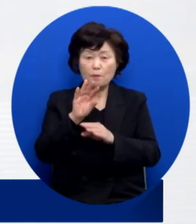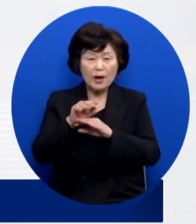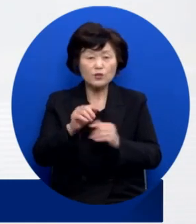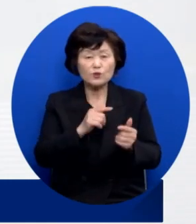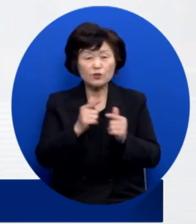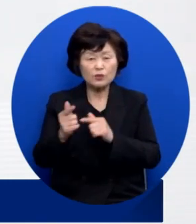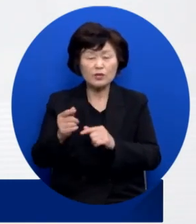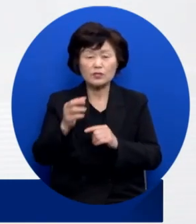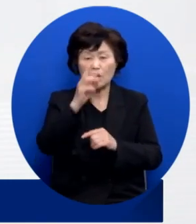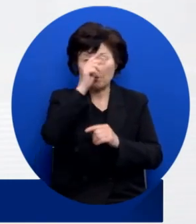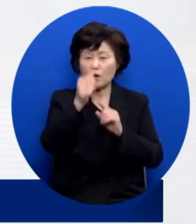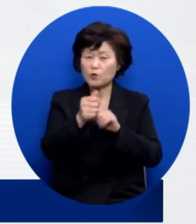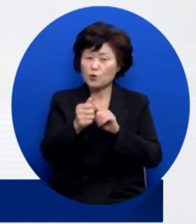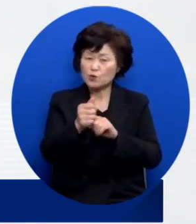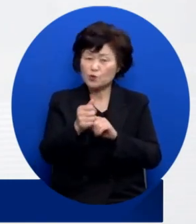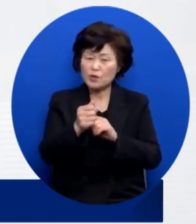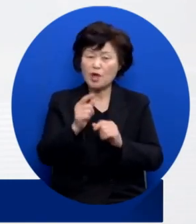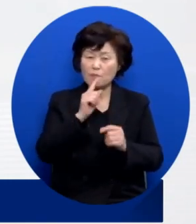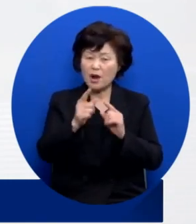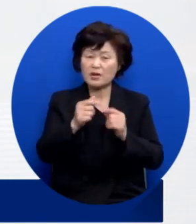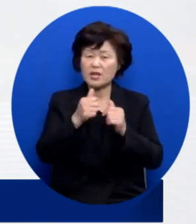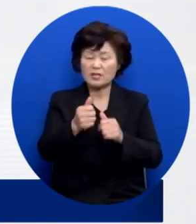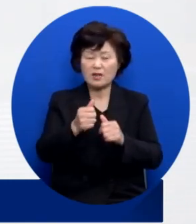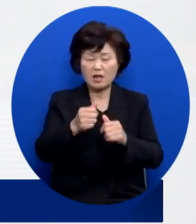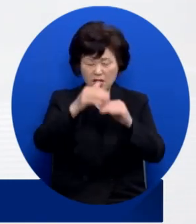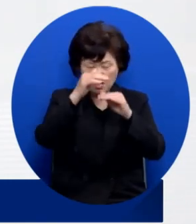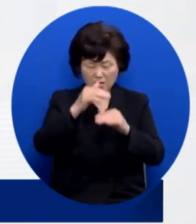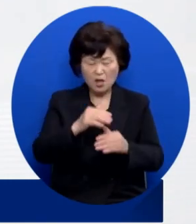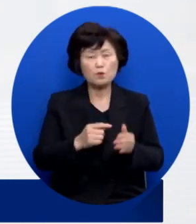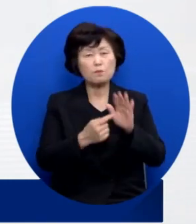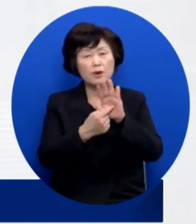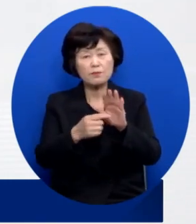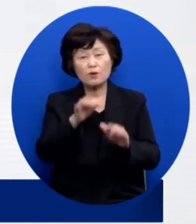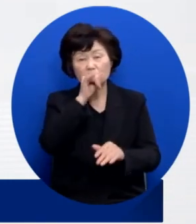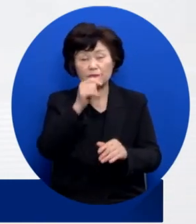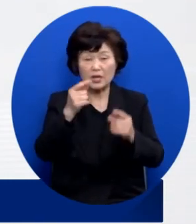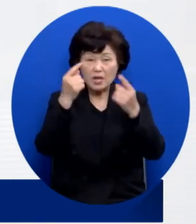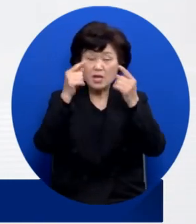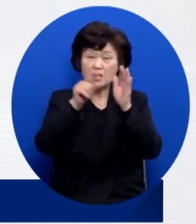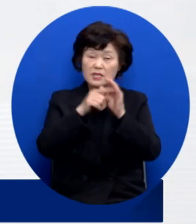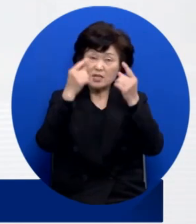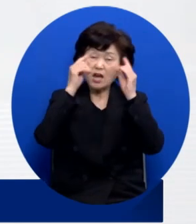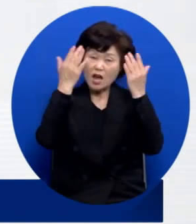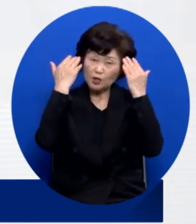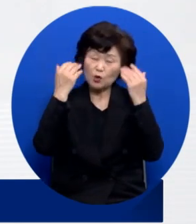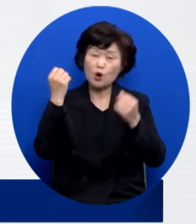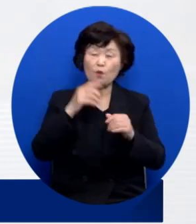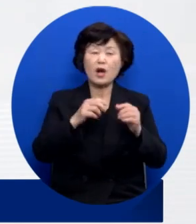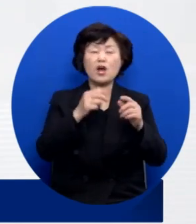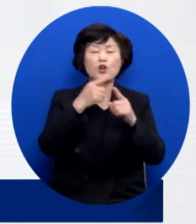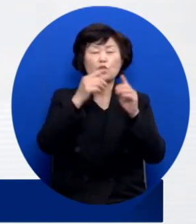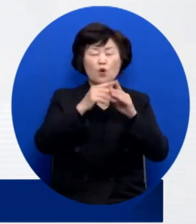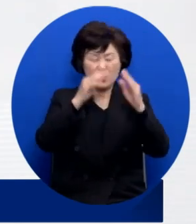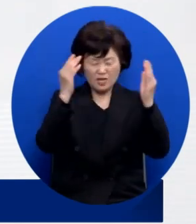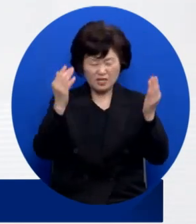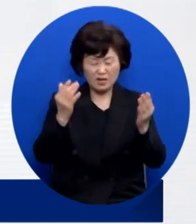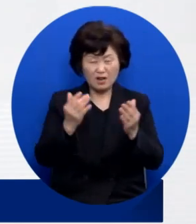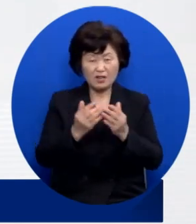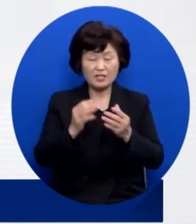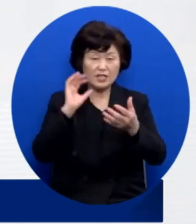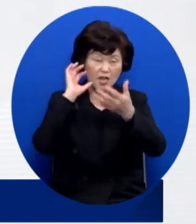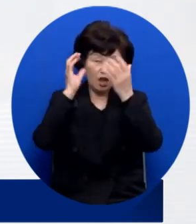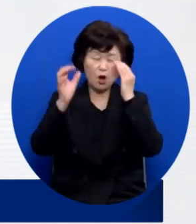따라서 성명과 기사를 내고 있습니다. 신학계는 물론 교계 전체의 혼란을 야기하고